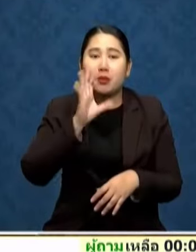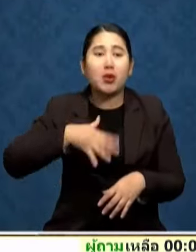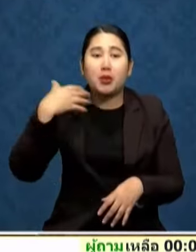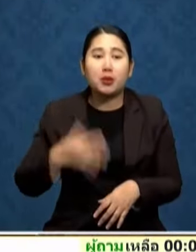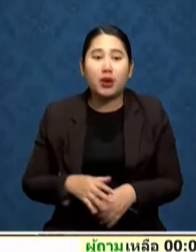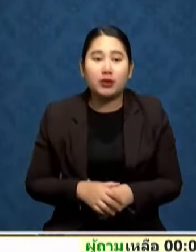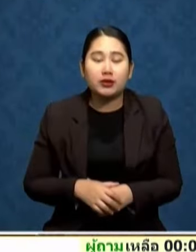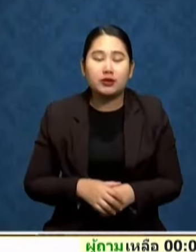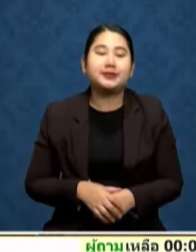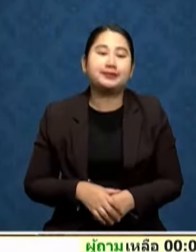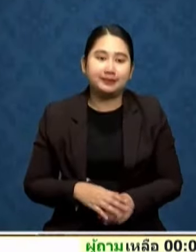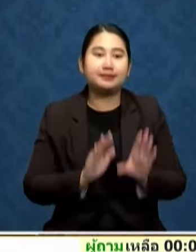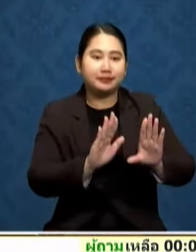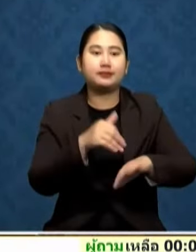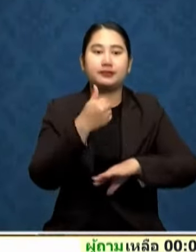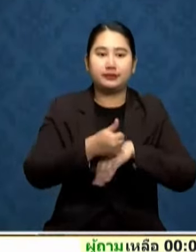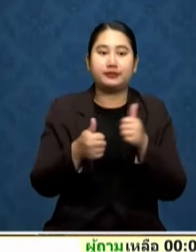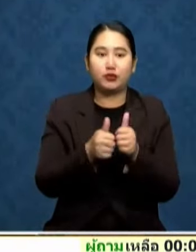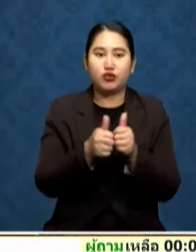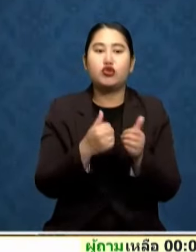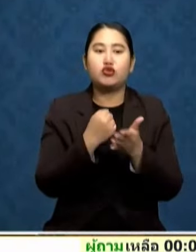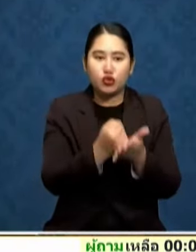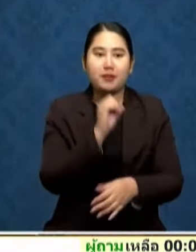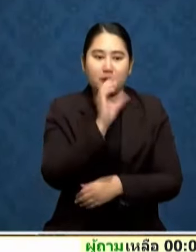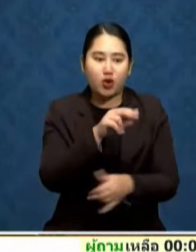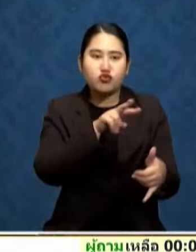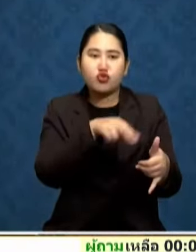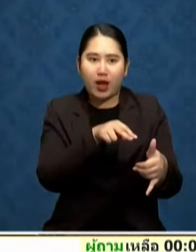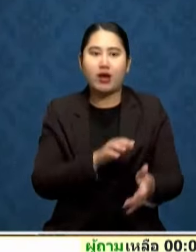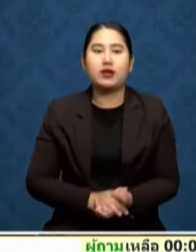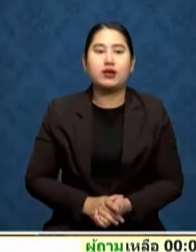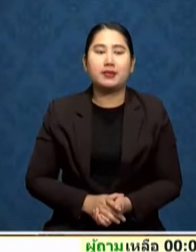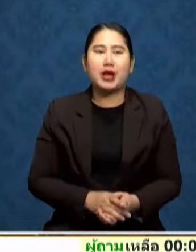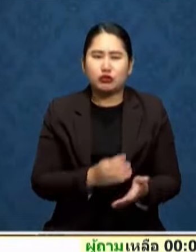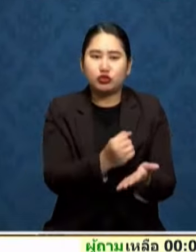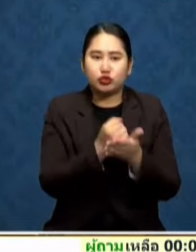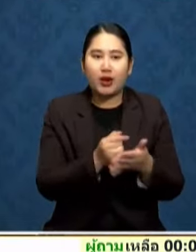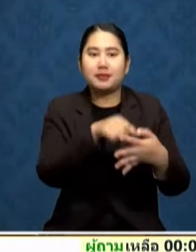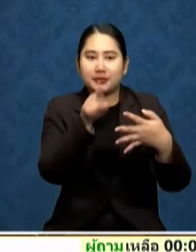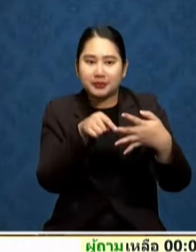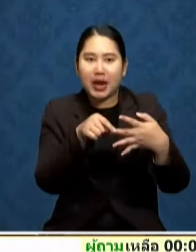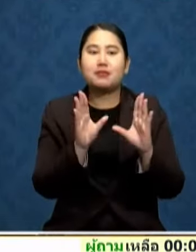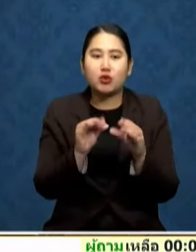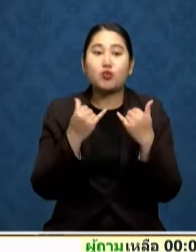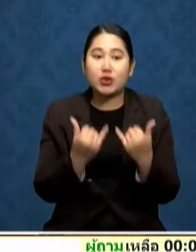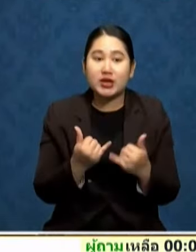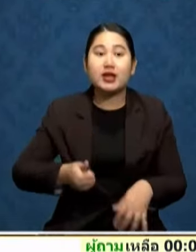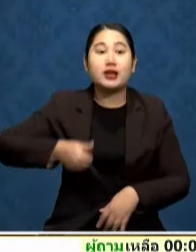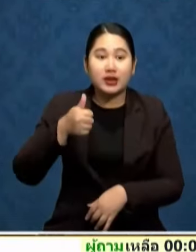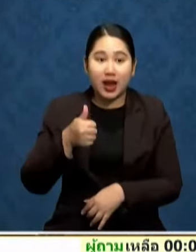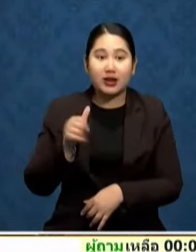วกนั่นต้องฝากท่านรัฐมนตรีช่วยนะครับท่านช่วยกำกับดูแลนิดนึงว่าแวบลงมาประชุมด้วยกันวันนี้จะ